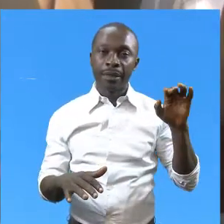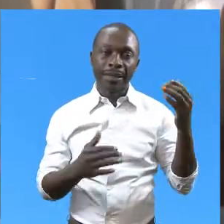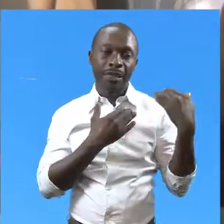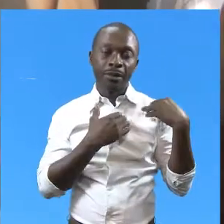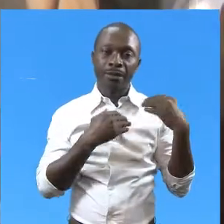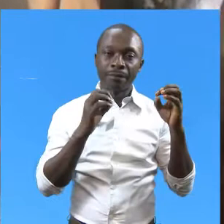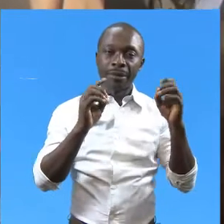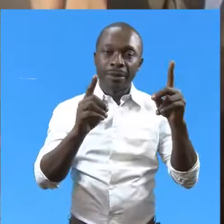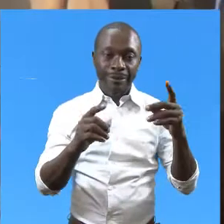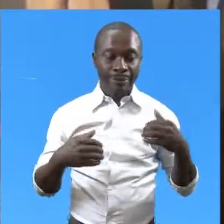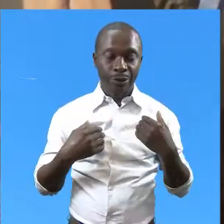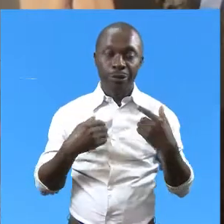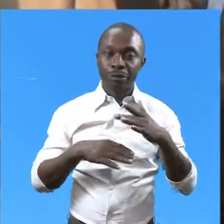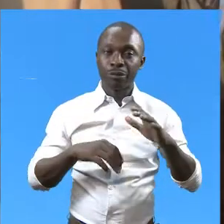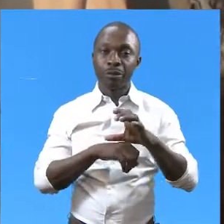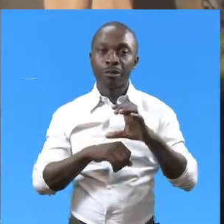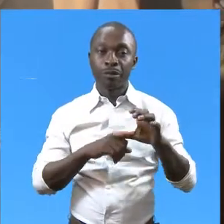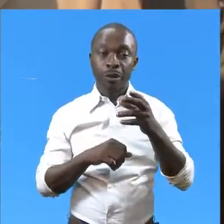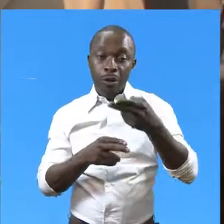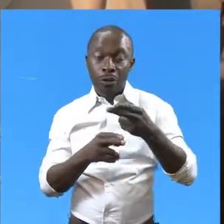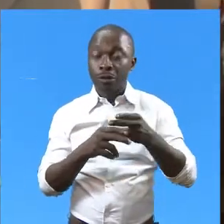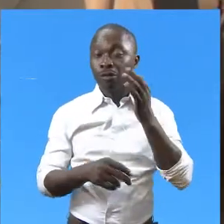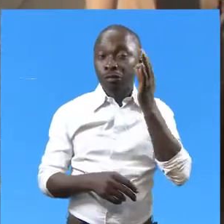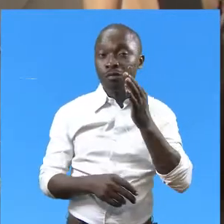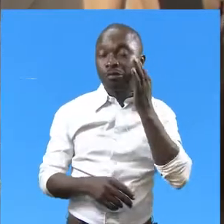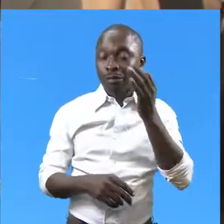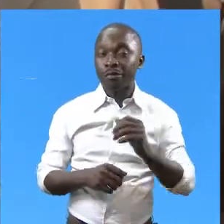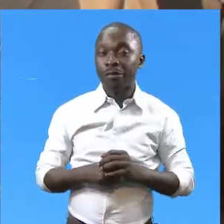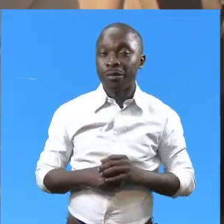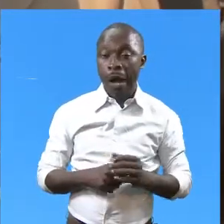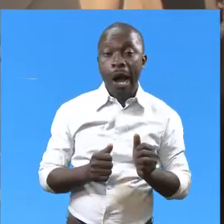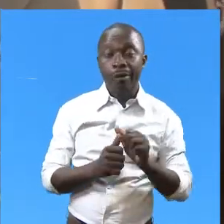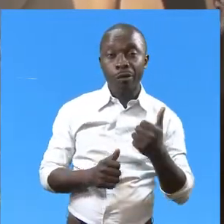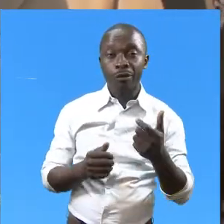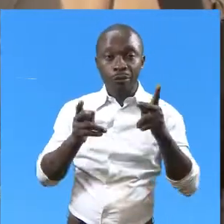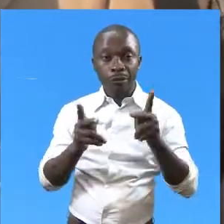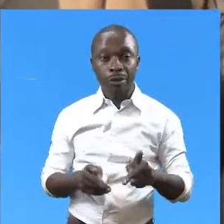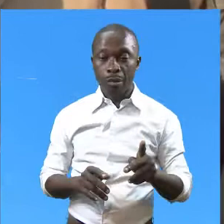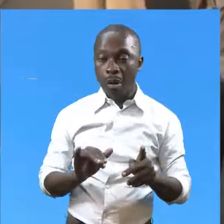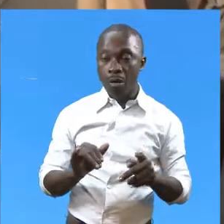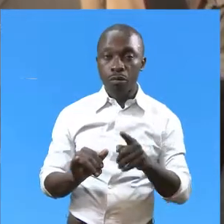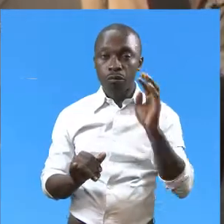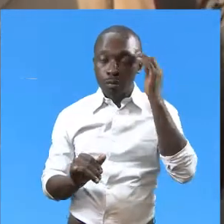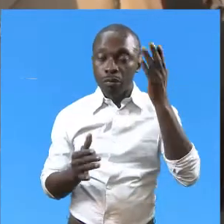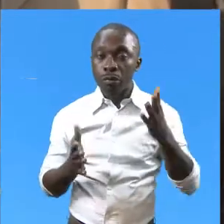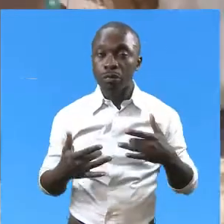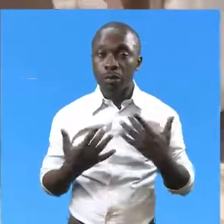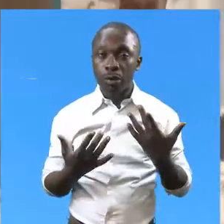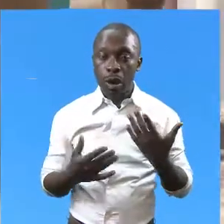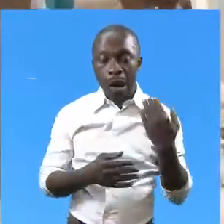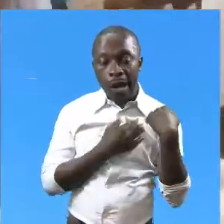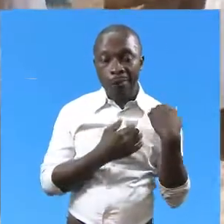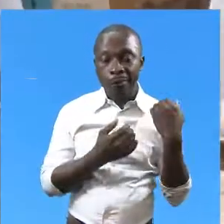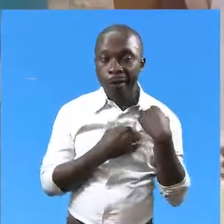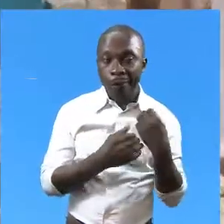l'Éducation civique, Mounouma Fotso, en compagnie du ministre de l'Élevage, des Pêches et des Industries